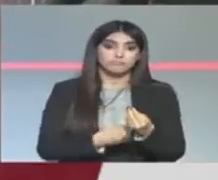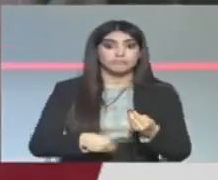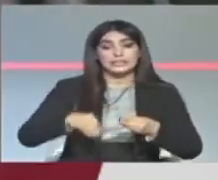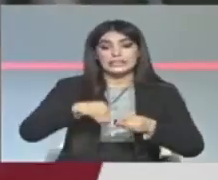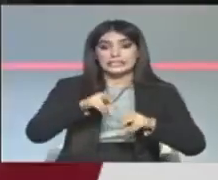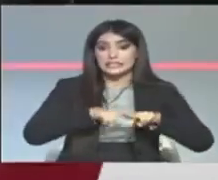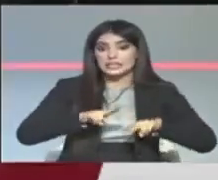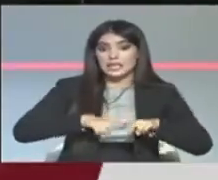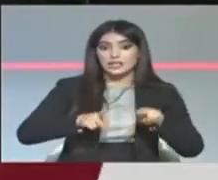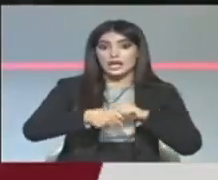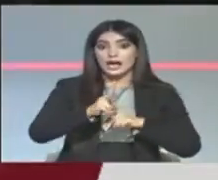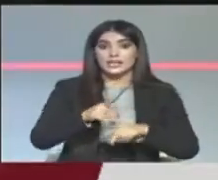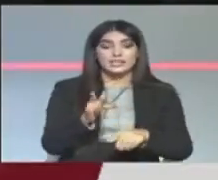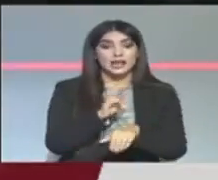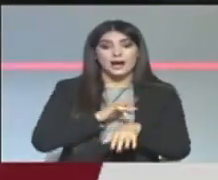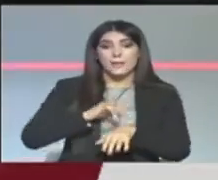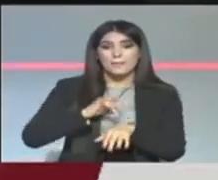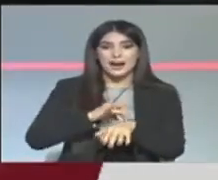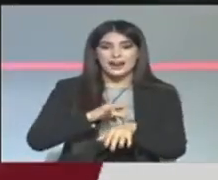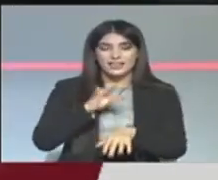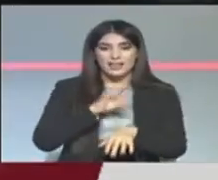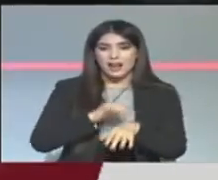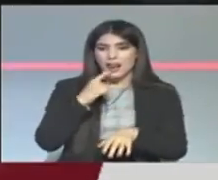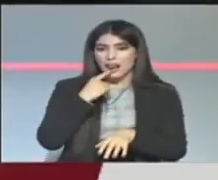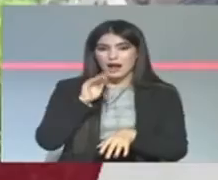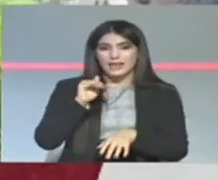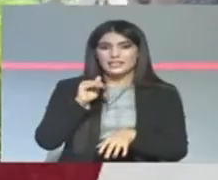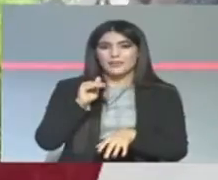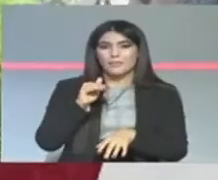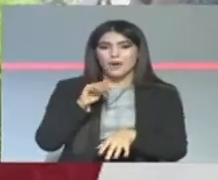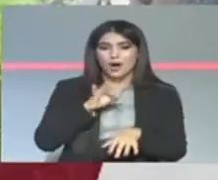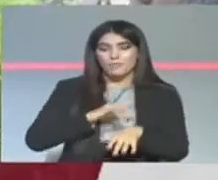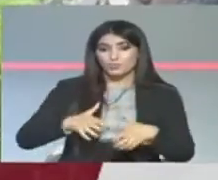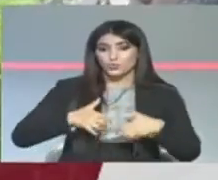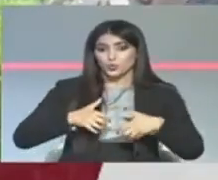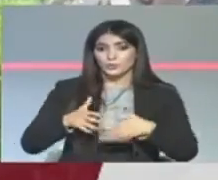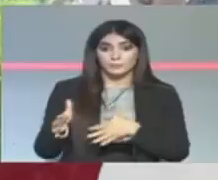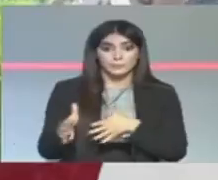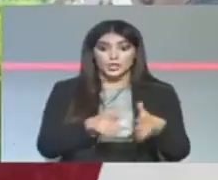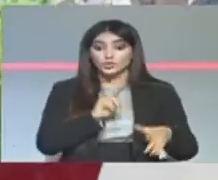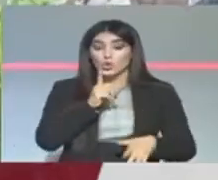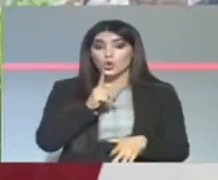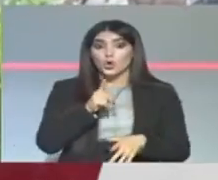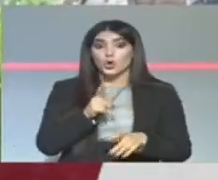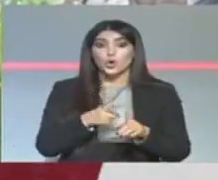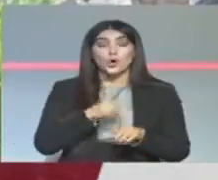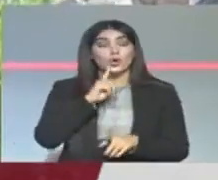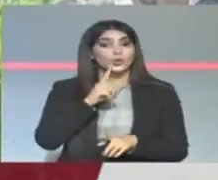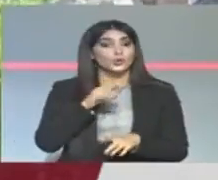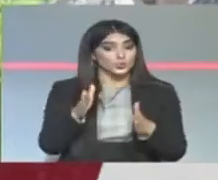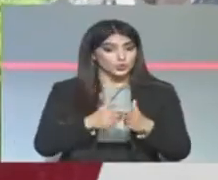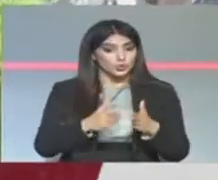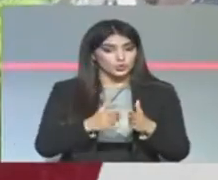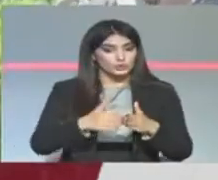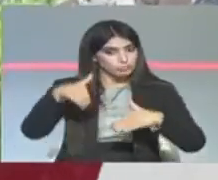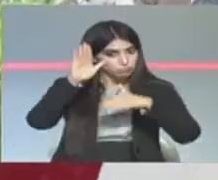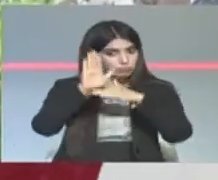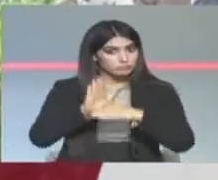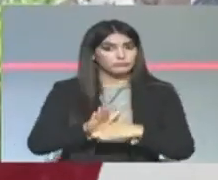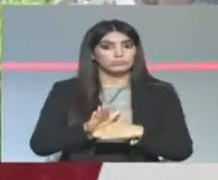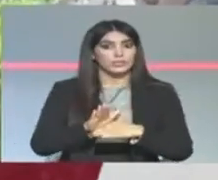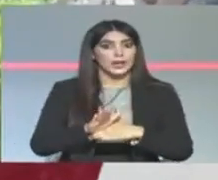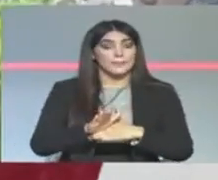مع ظهور مرض اللسان الازرق في عديد المناطق الدوله اللي مش وقت توريد اذا ما نحن انتاجنا